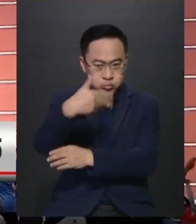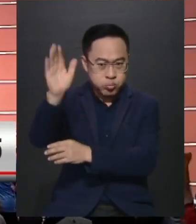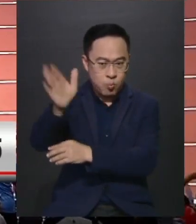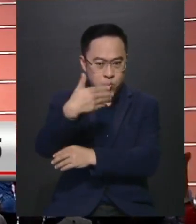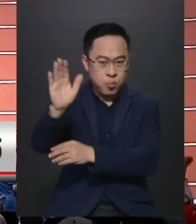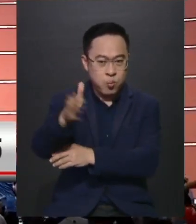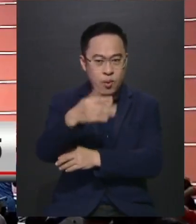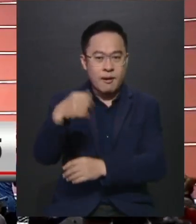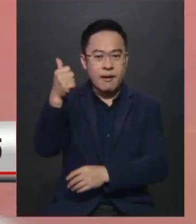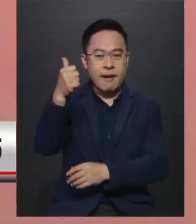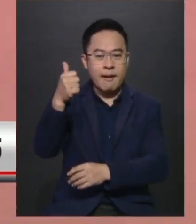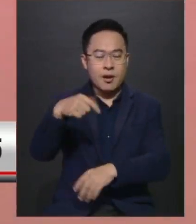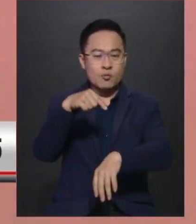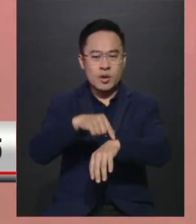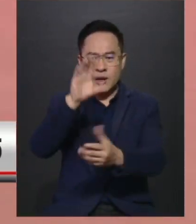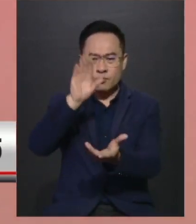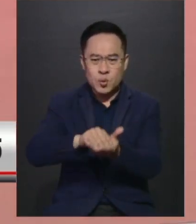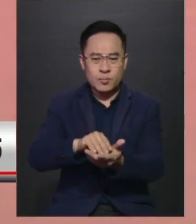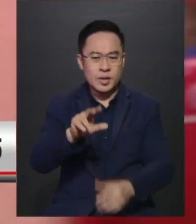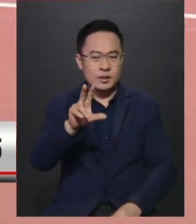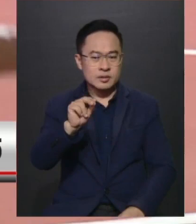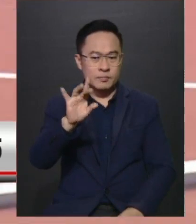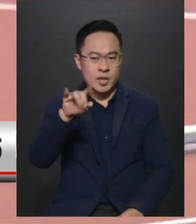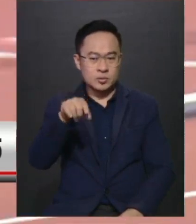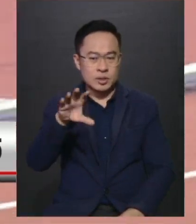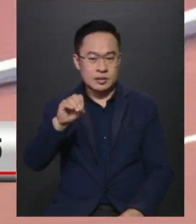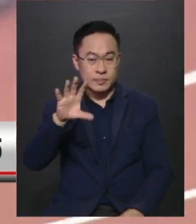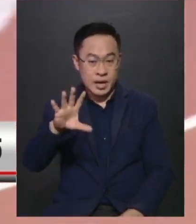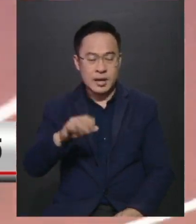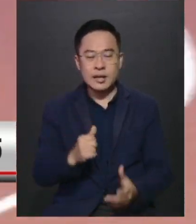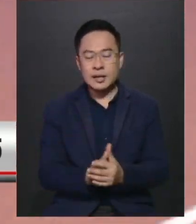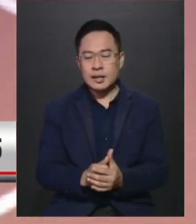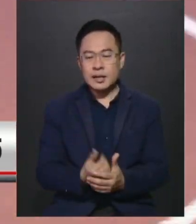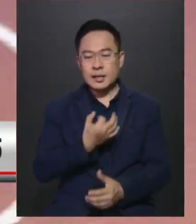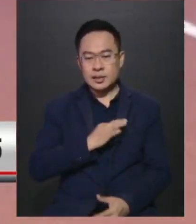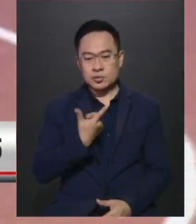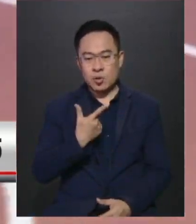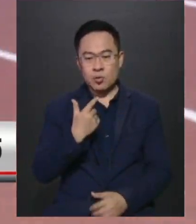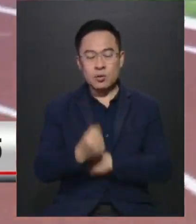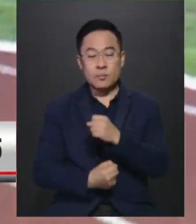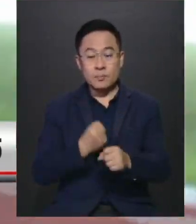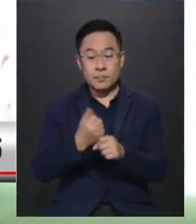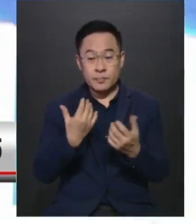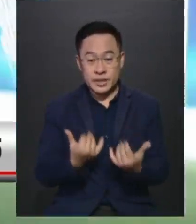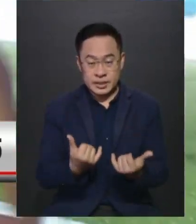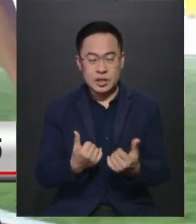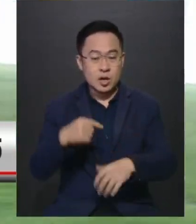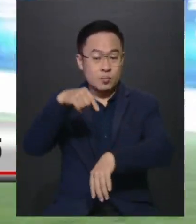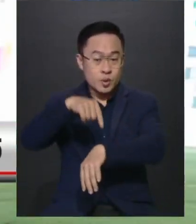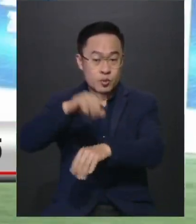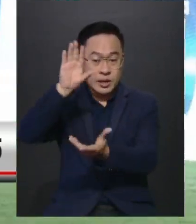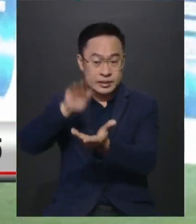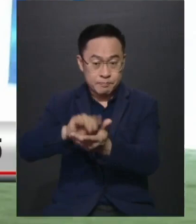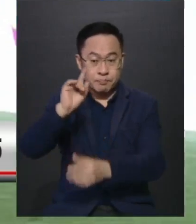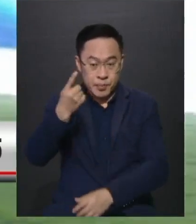ทำเวลาไป 38.55 วินาทีคว้าเหรียญทองในการแข่งขันชิงแชมป์เอเชีย2023มาครองได้สำเร็จและอย่าง